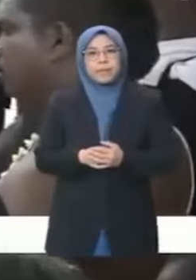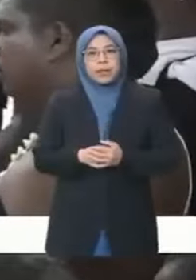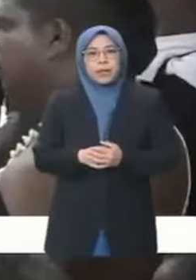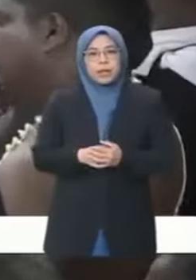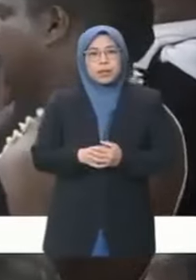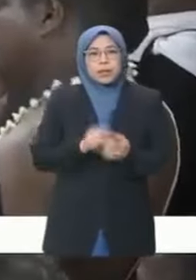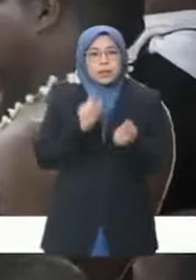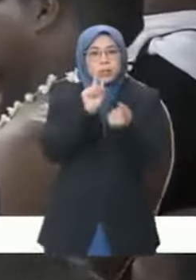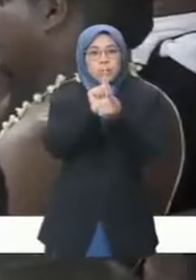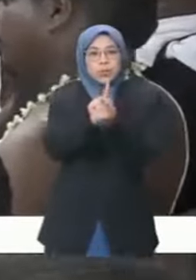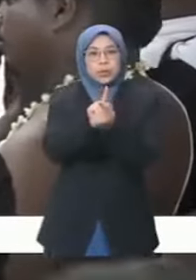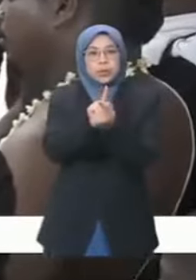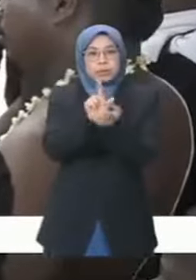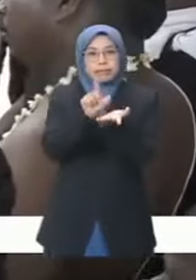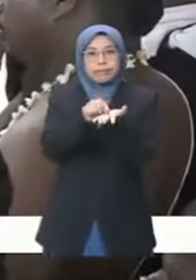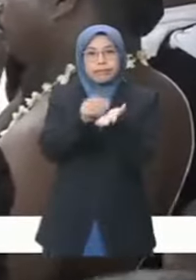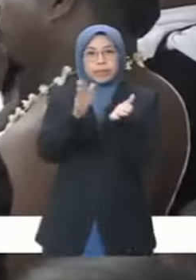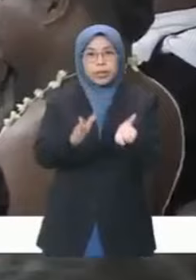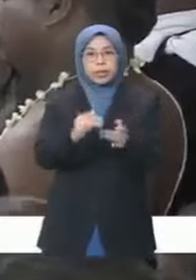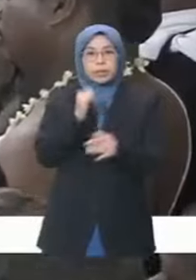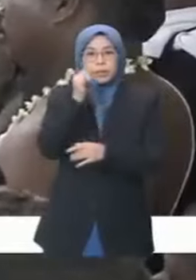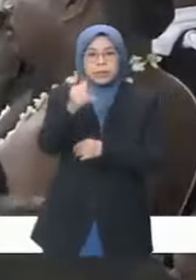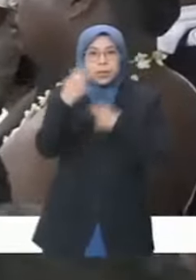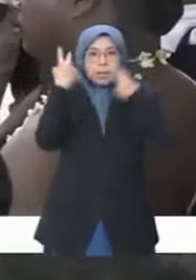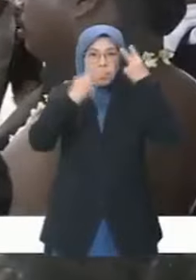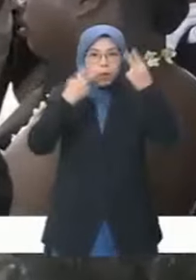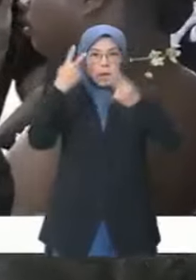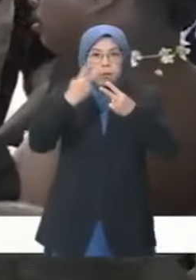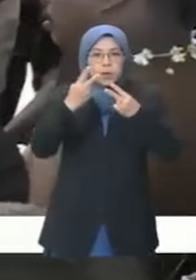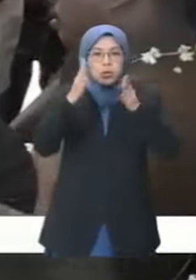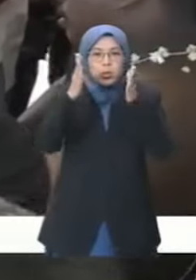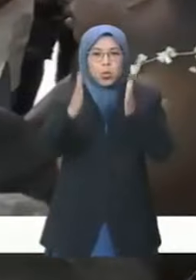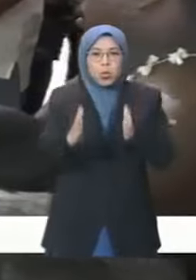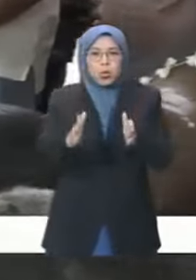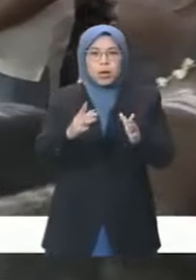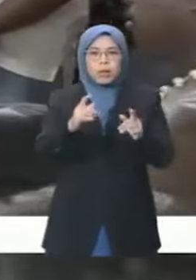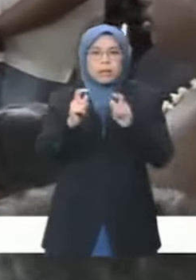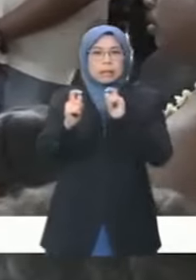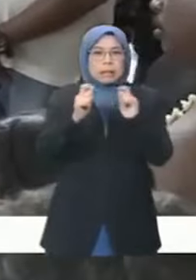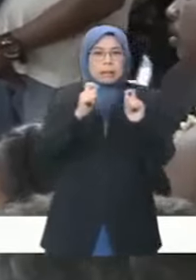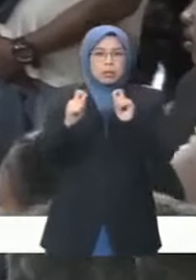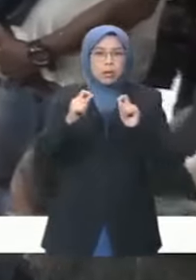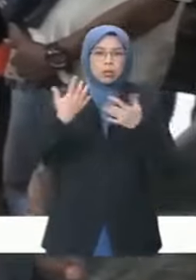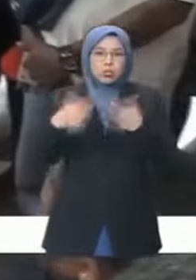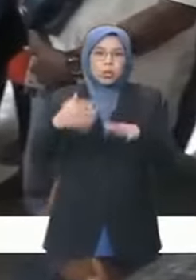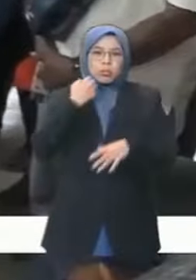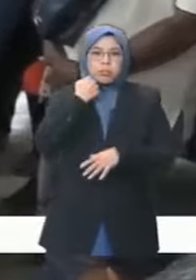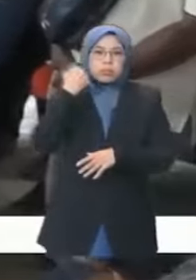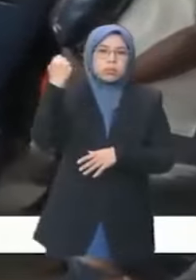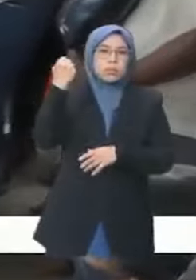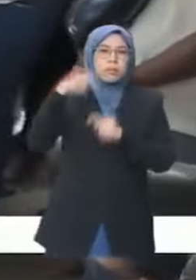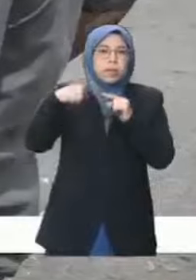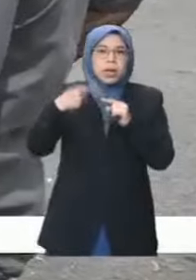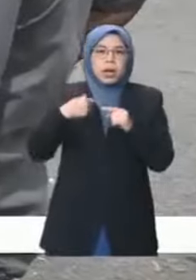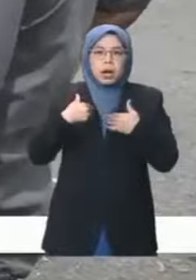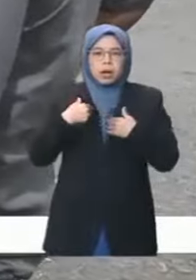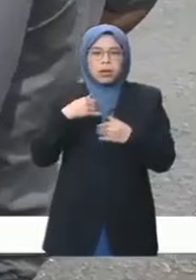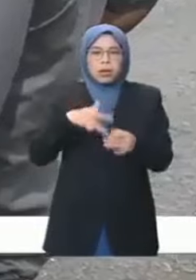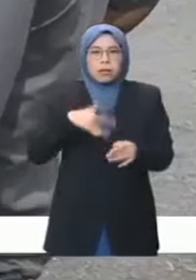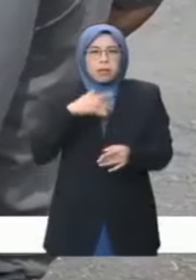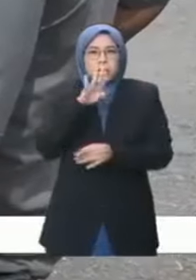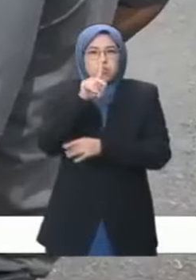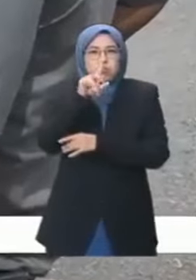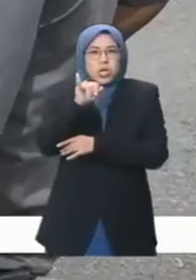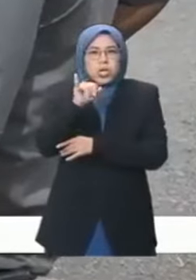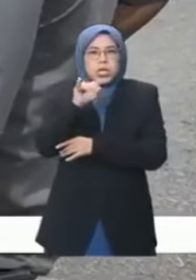Beliau ditemui media selepas melawat keluarga seorang pempengaruh TikTok yang didakwa membunuh diri selepas menjadi mangsa buli cyber